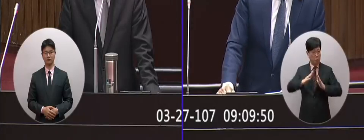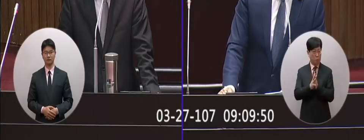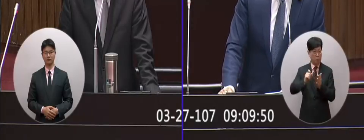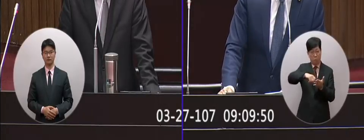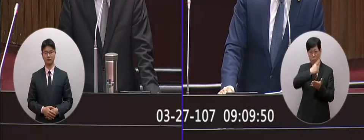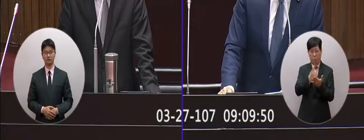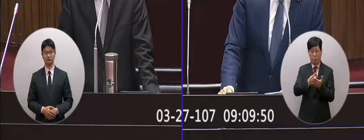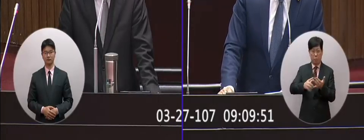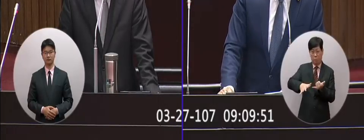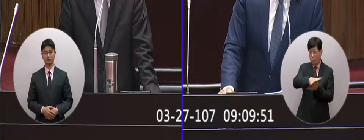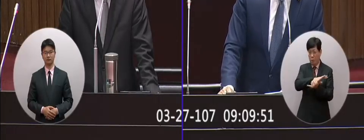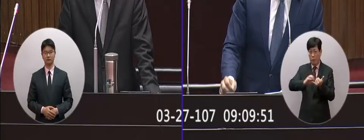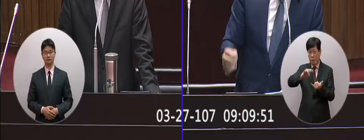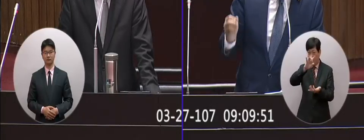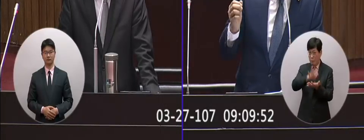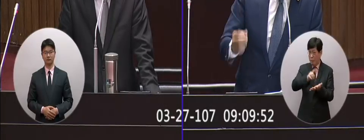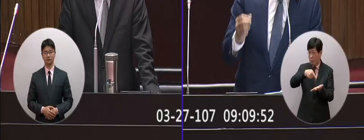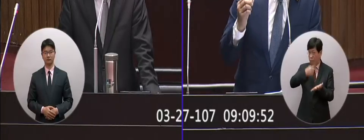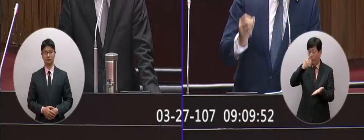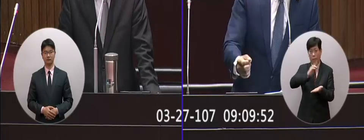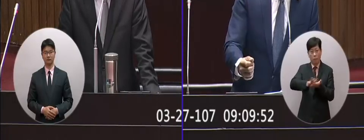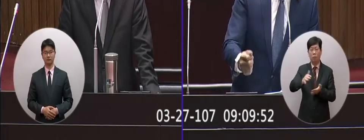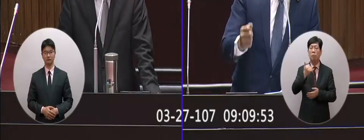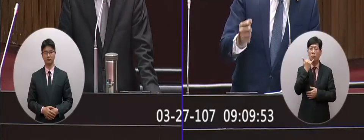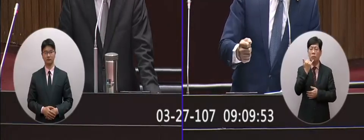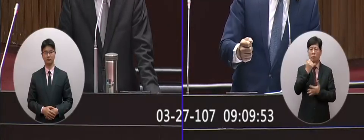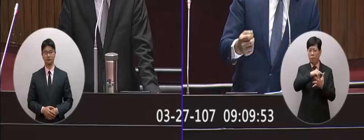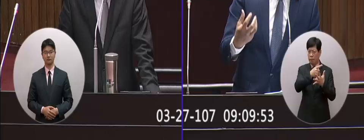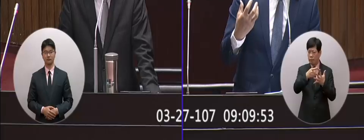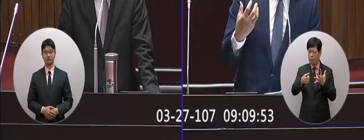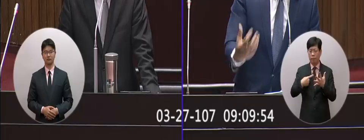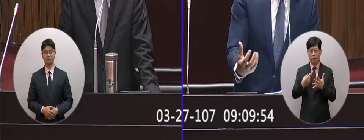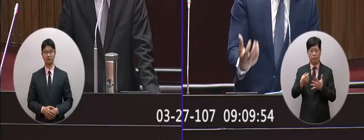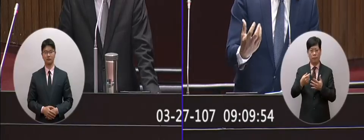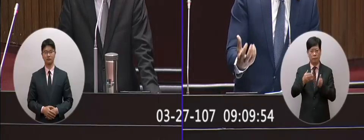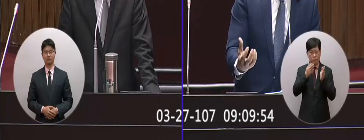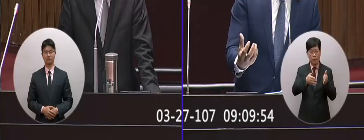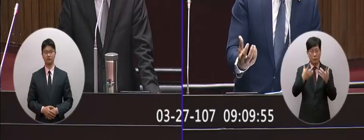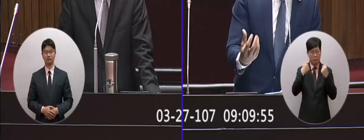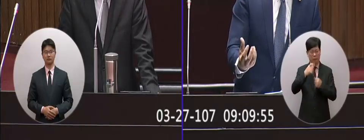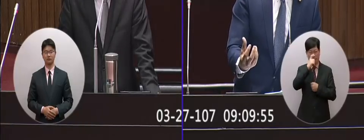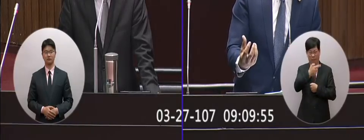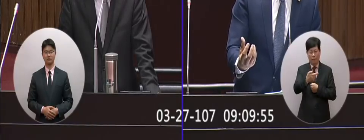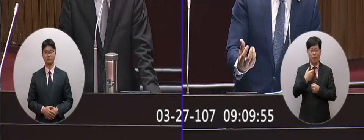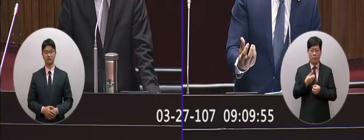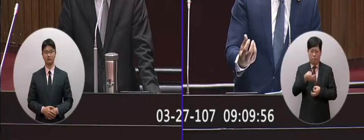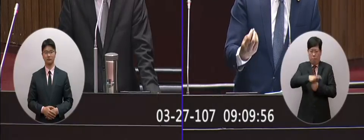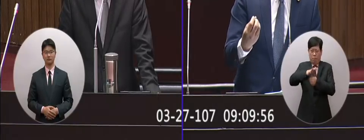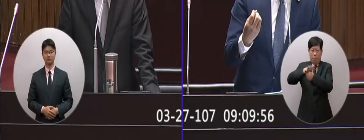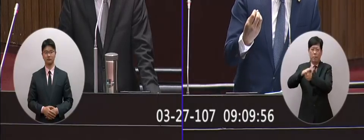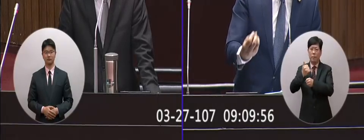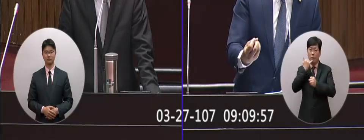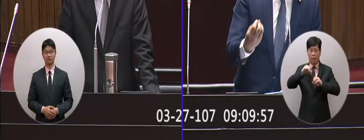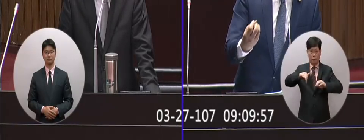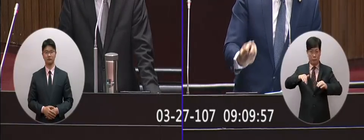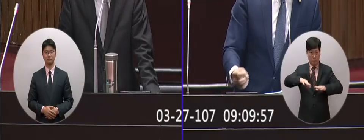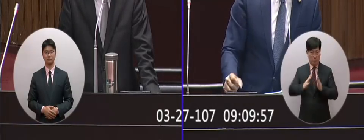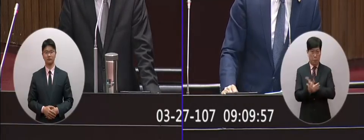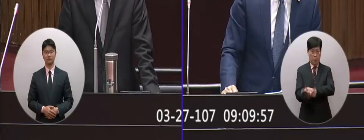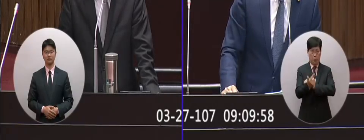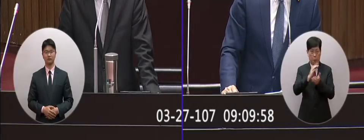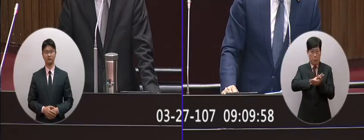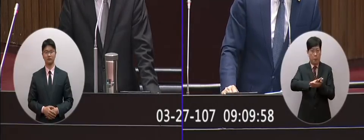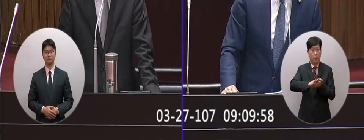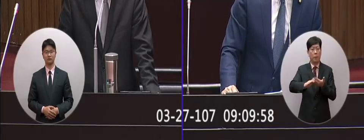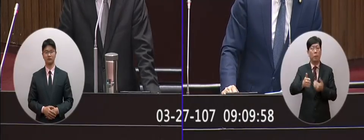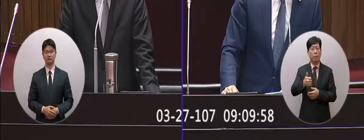气全国都做，那或许的加码的支持跟补助，让原本最污染的地方变成了是反而最聪明、最干净